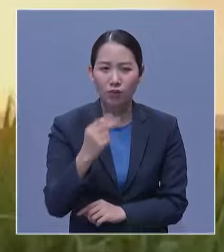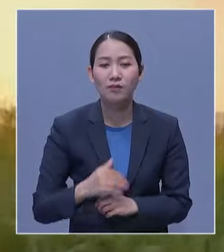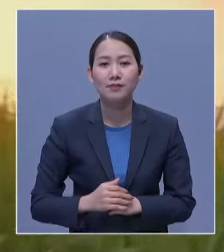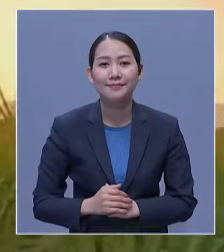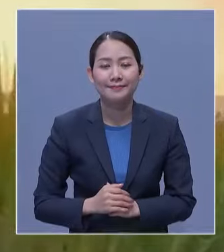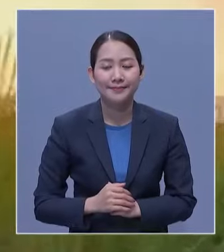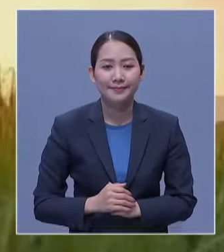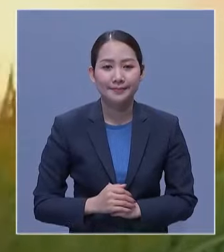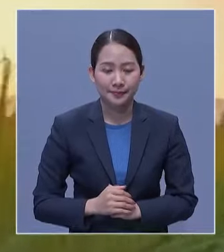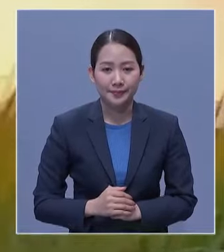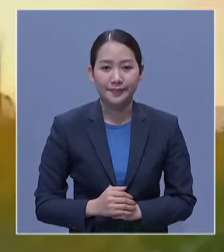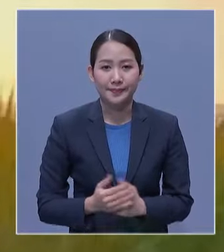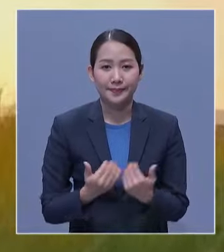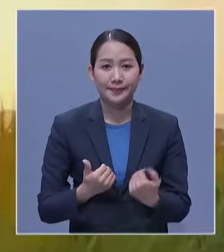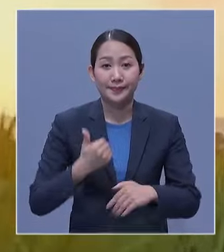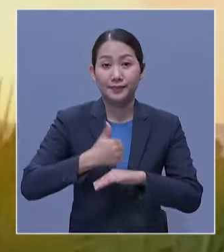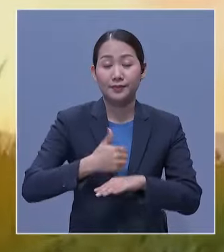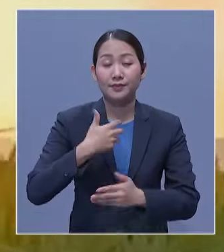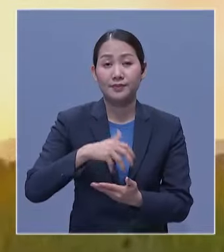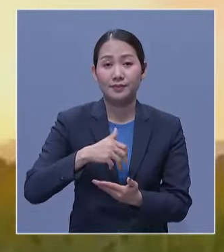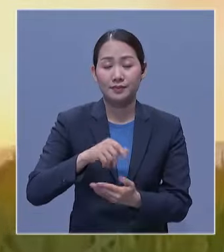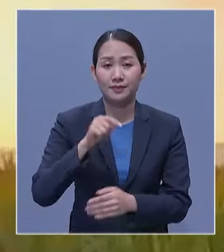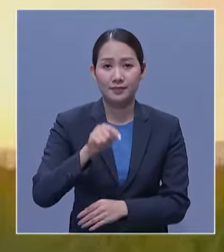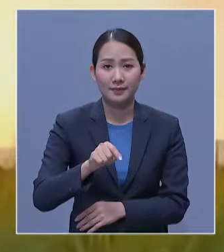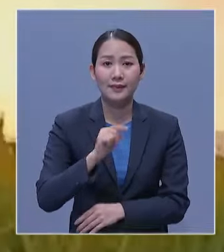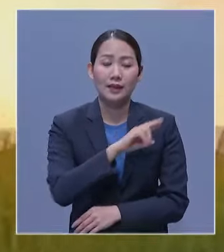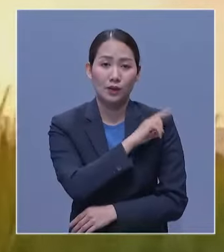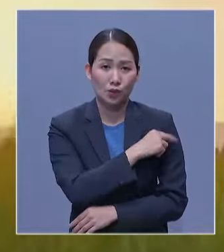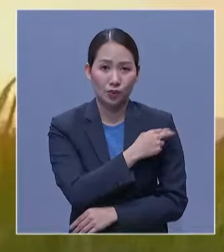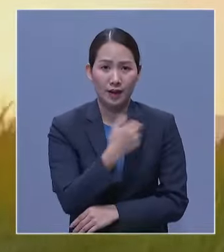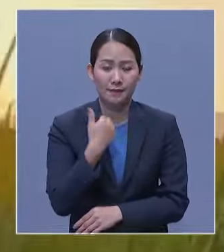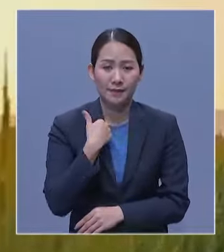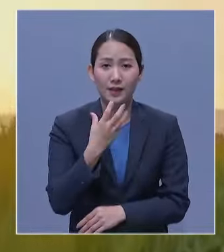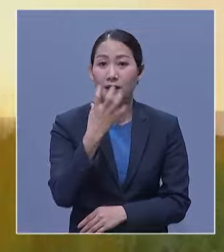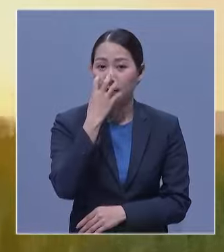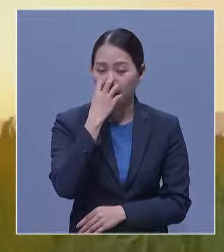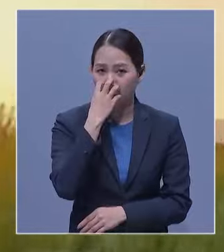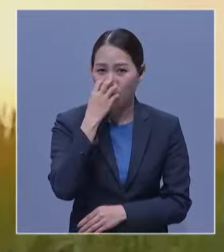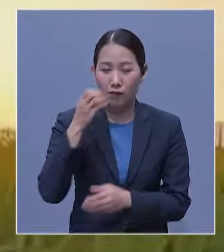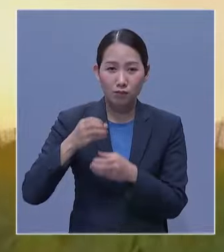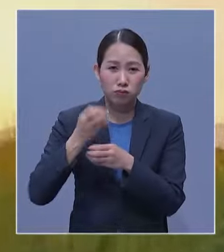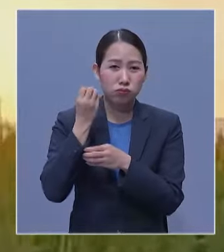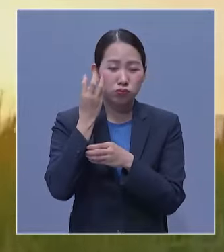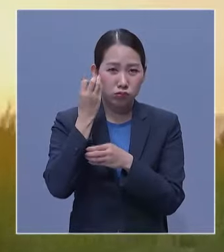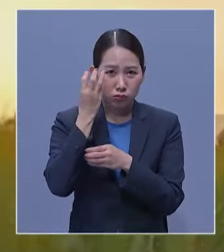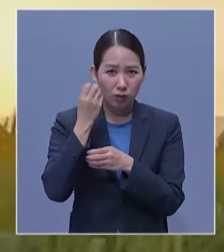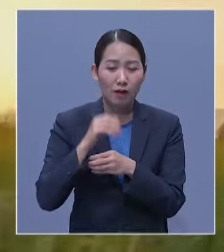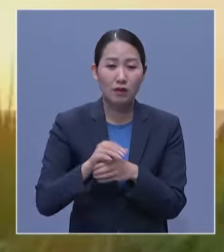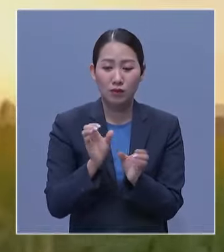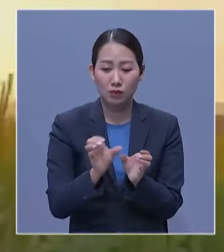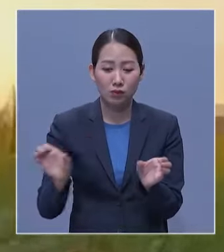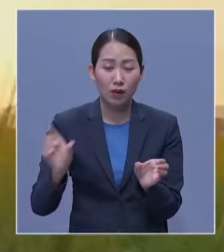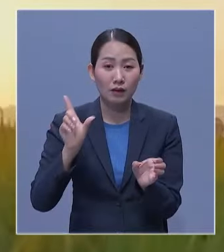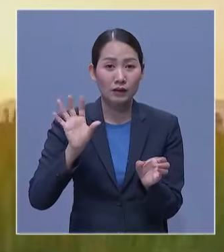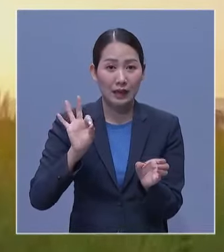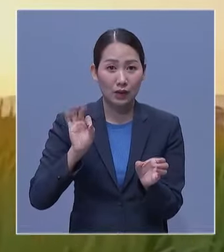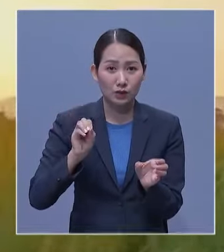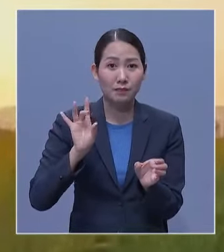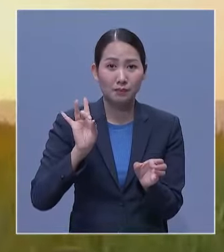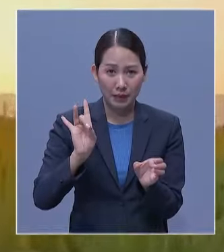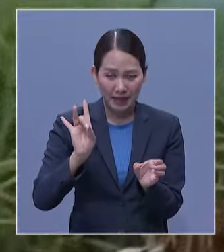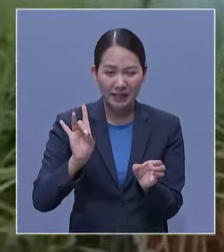โรงพยาบาลเนี่ยมีเครื่องออกซิเจน 98เครื่องอืตอนนี้ผู้ป่วยยืมไปหมดแล้วตอนนี้ไม่มีเหลือแล้วนะนะคะ